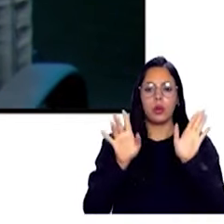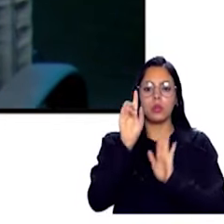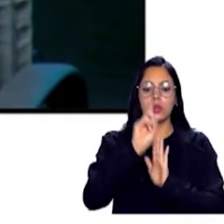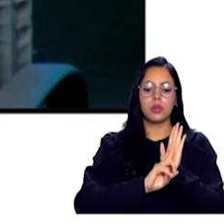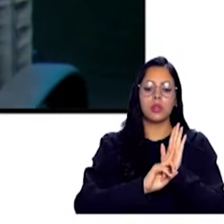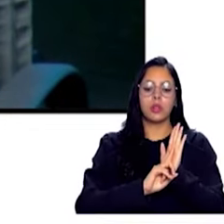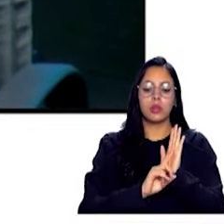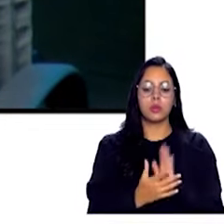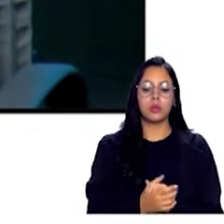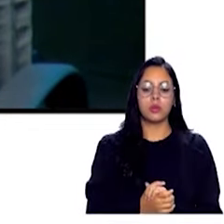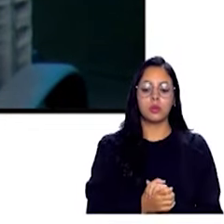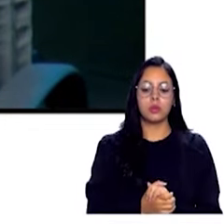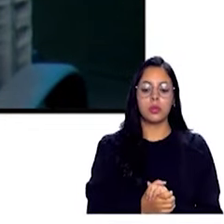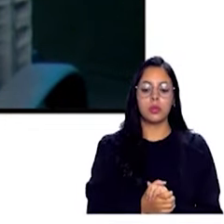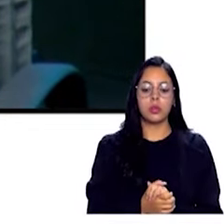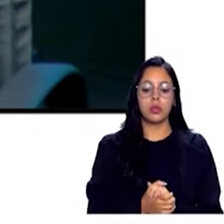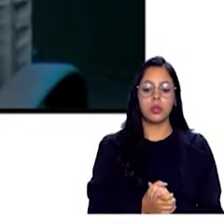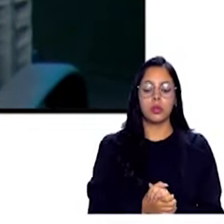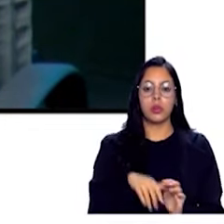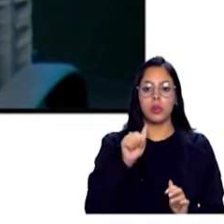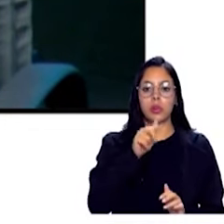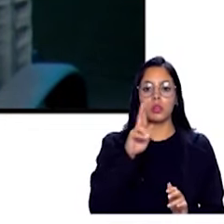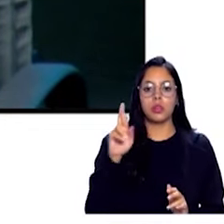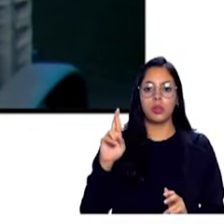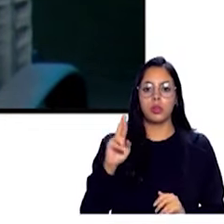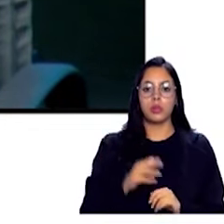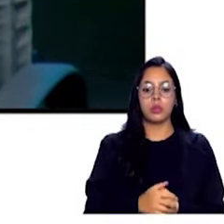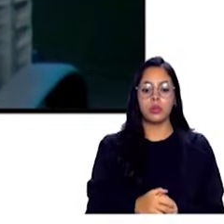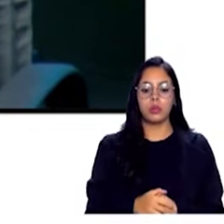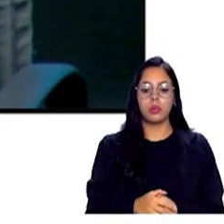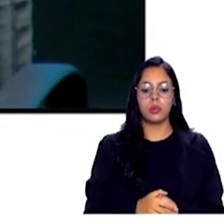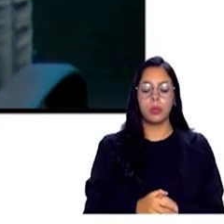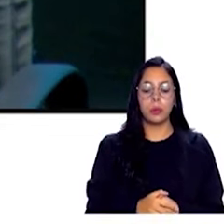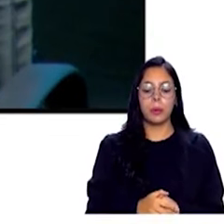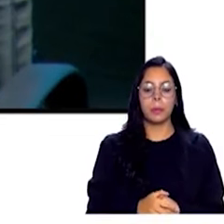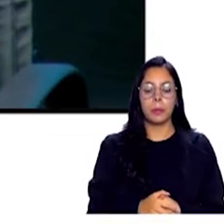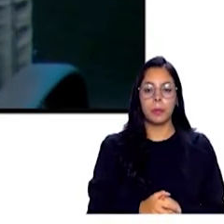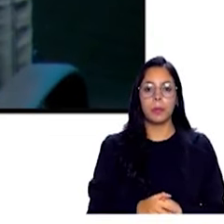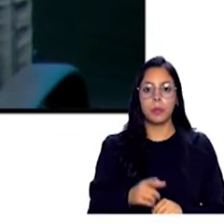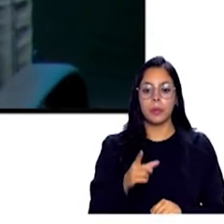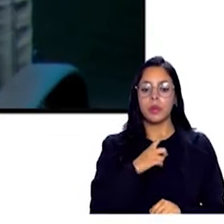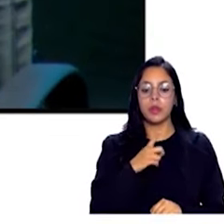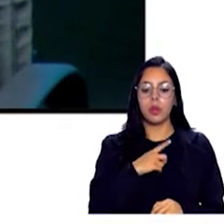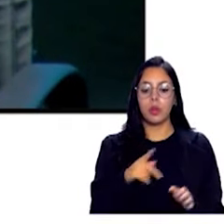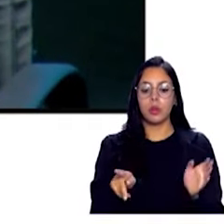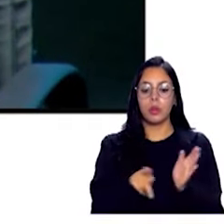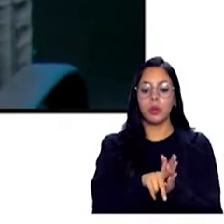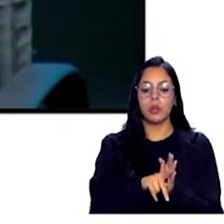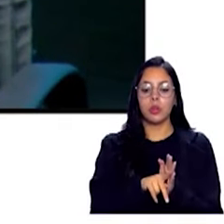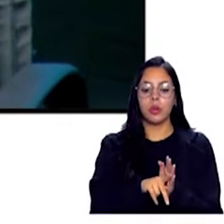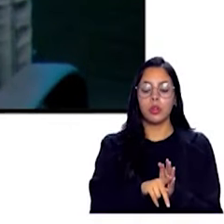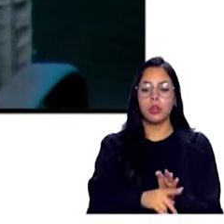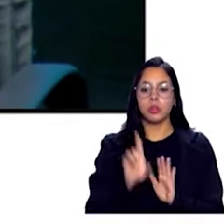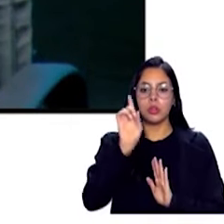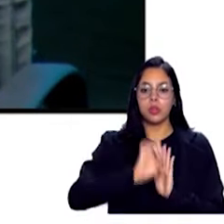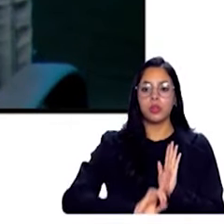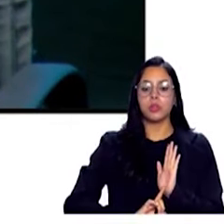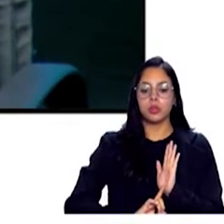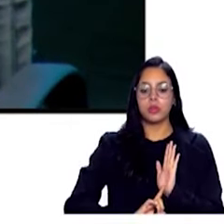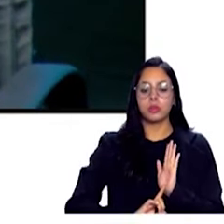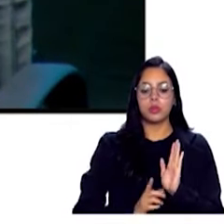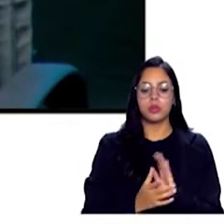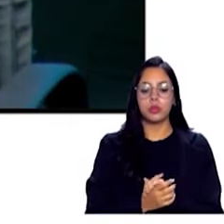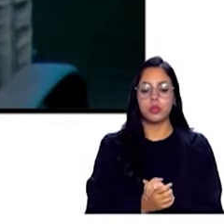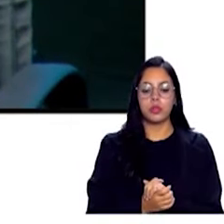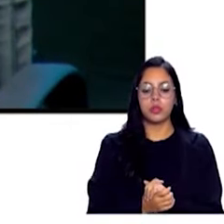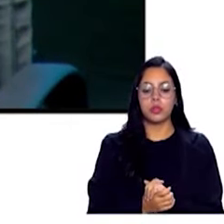l'homme ce qu'on a appelé la fondamental du droit l'd du droit le fait